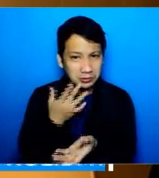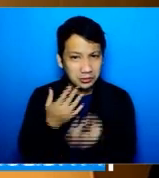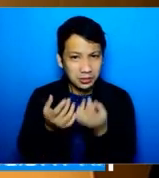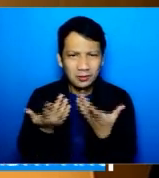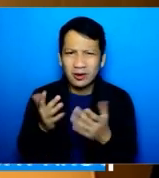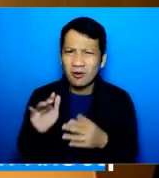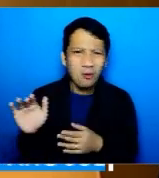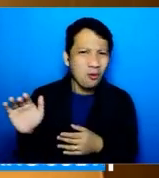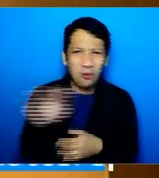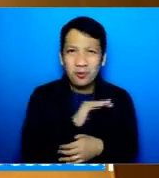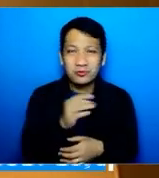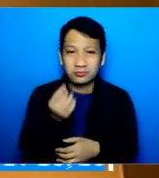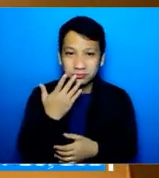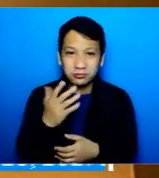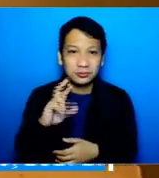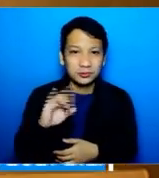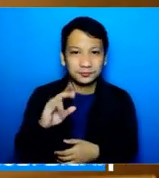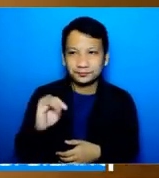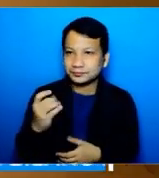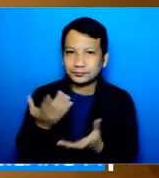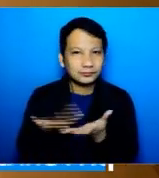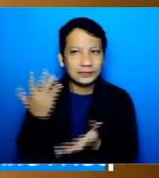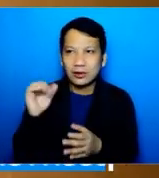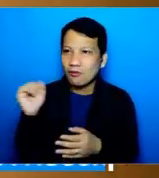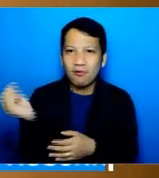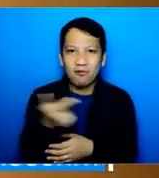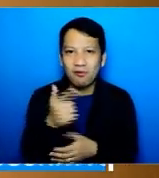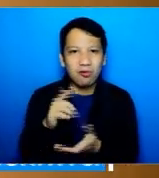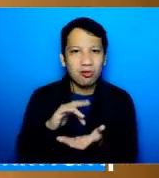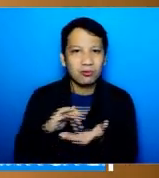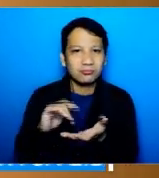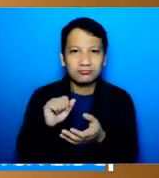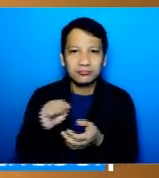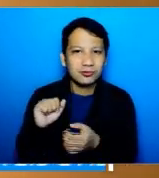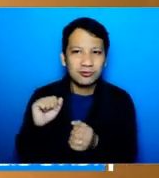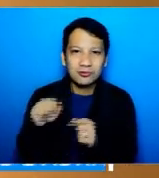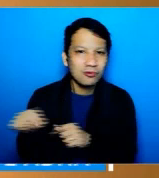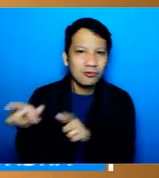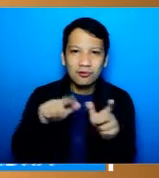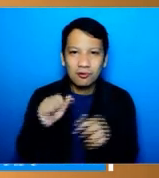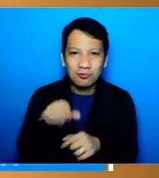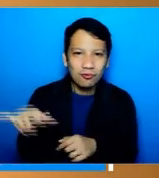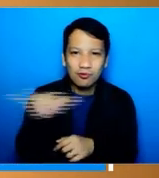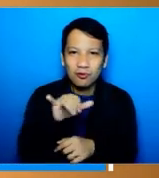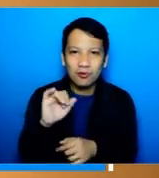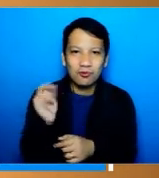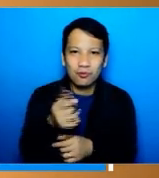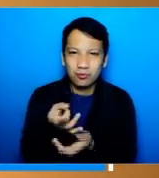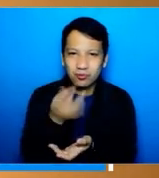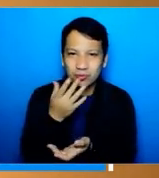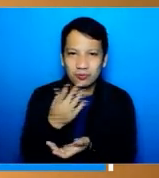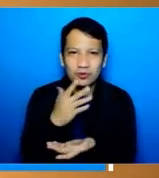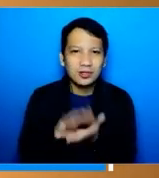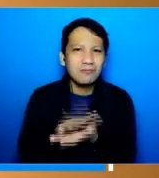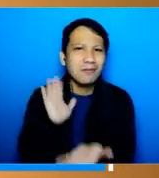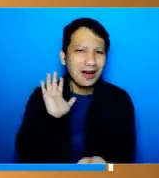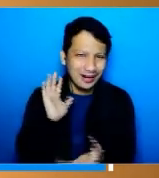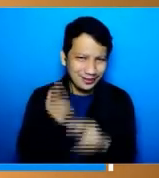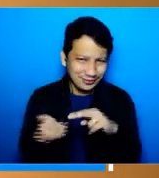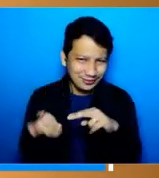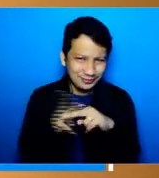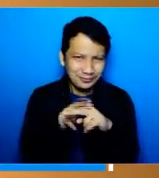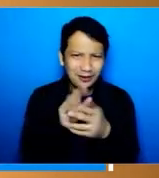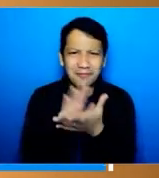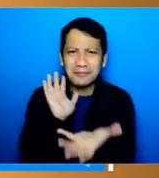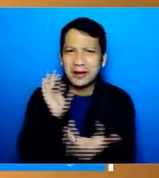mga gamot, yung mga Remdesivir, mga ano, yung mga price nila, lahat doble lahat ang mga price noon.